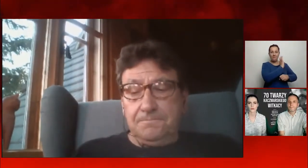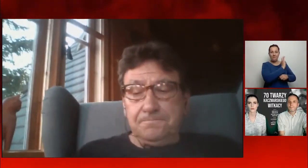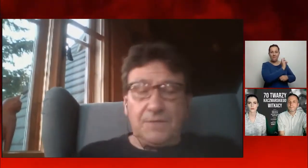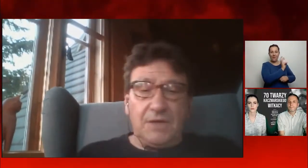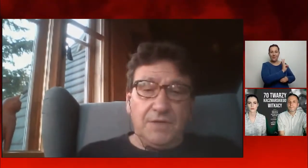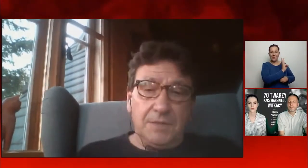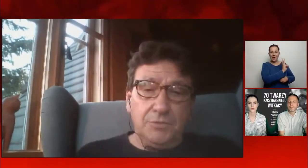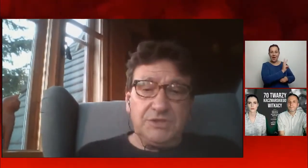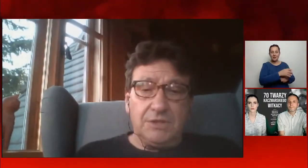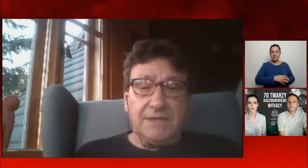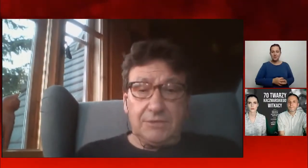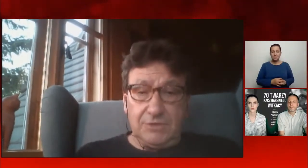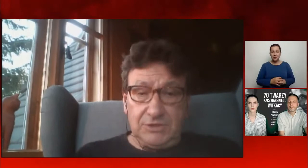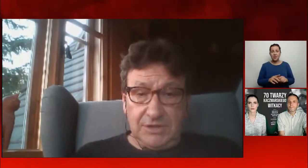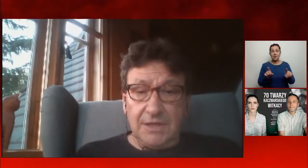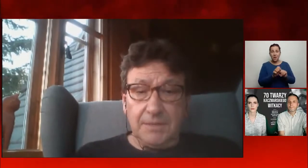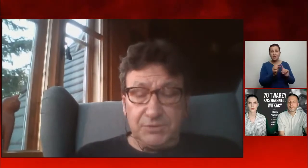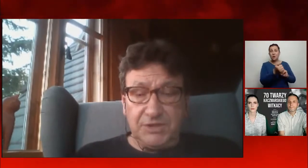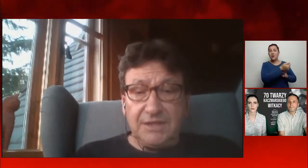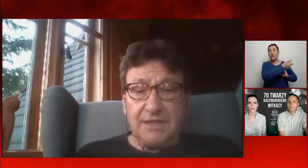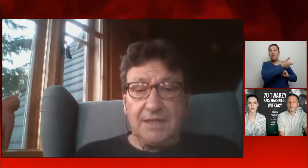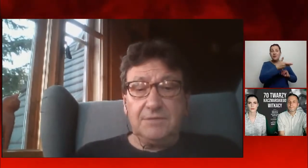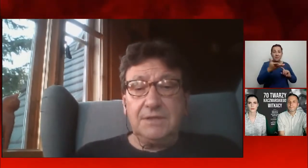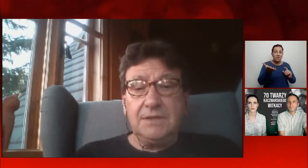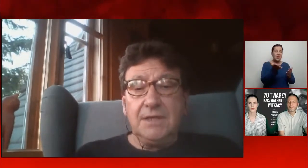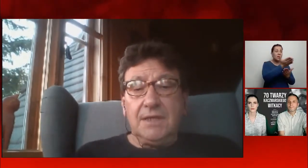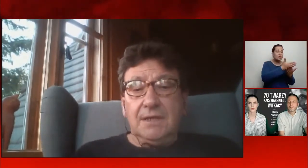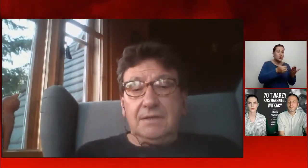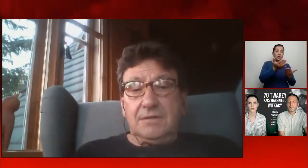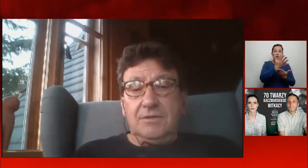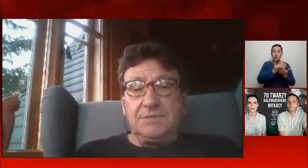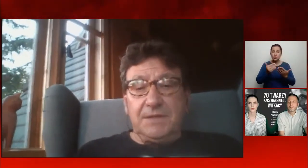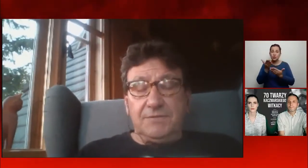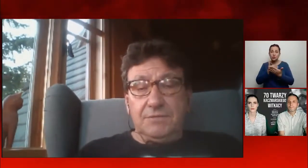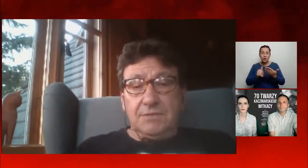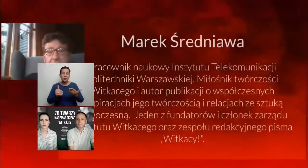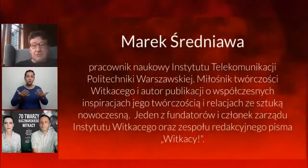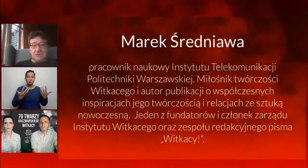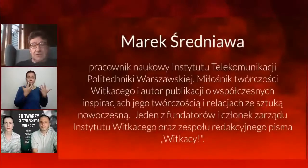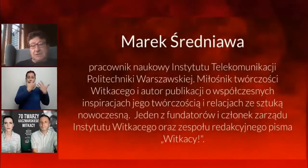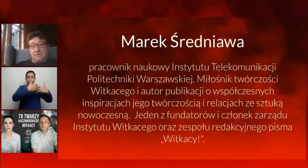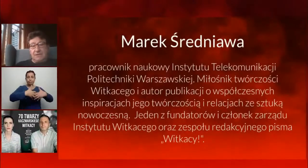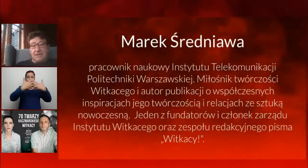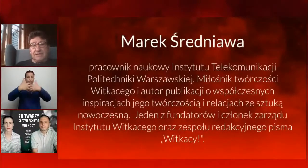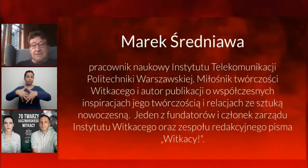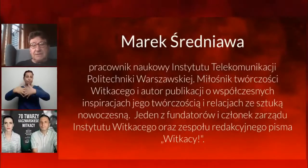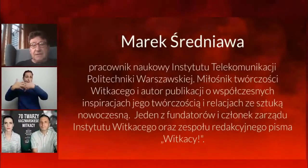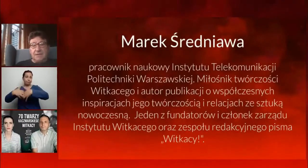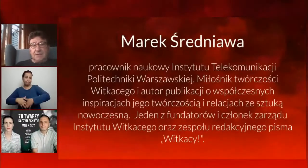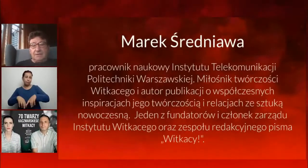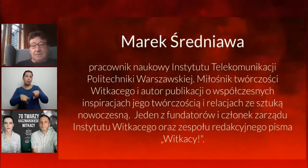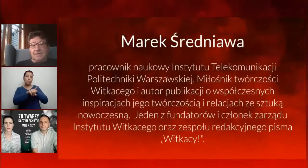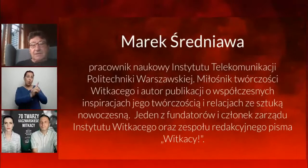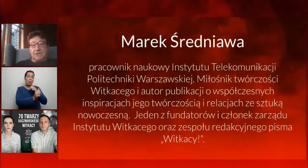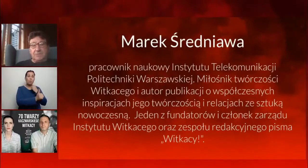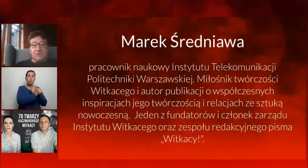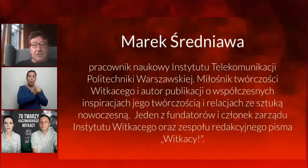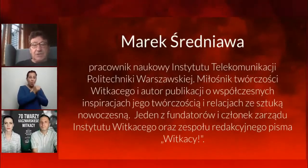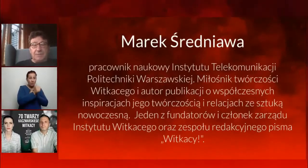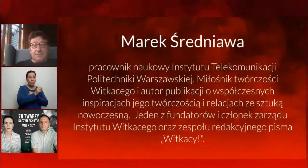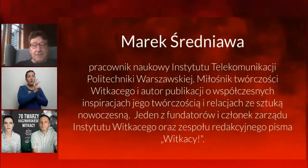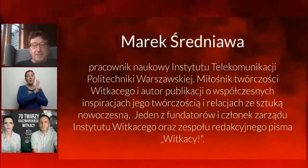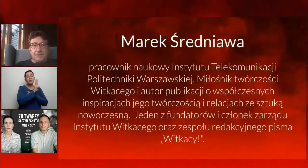i wiele pól działania, które się przenikały, to sprawiło, że